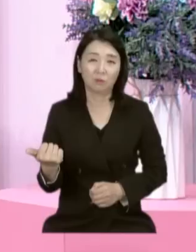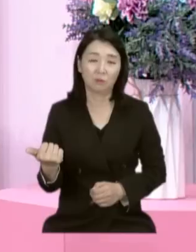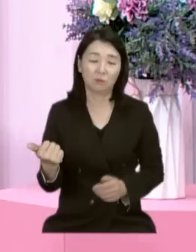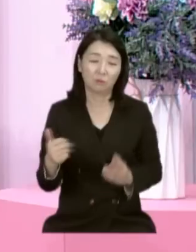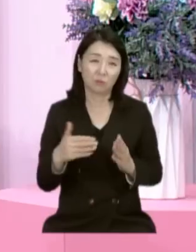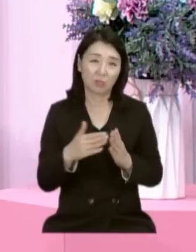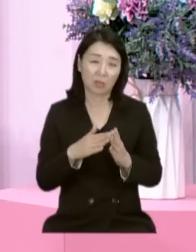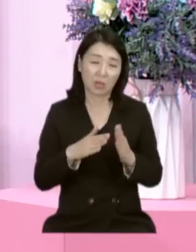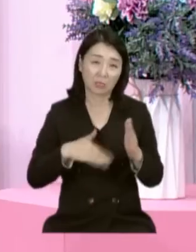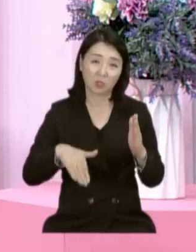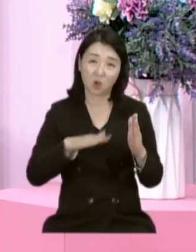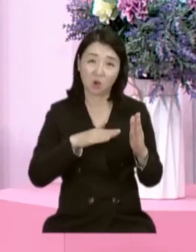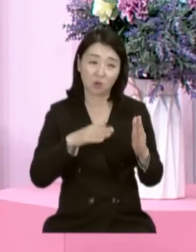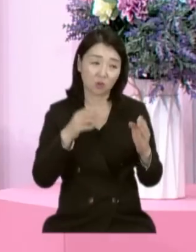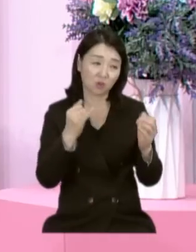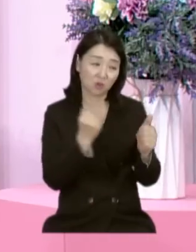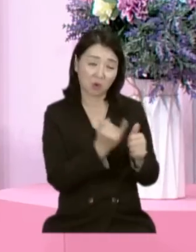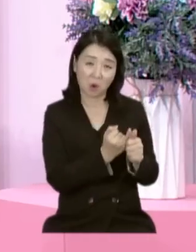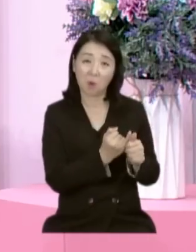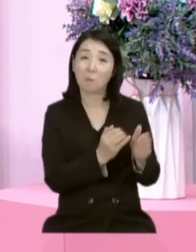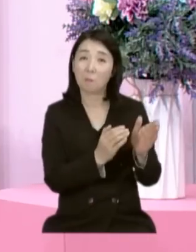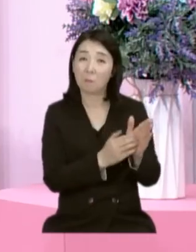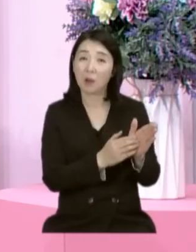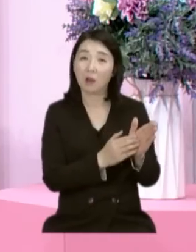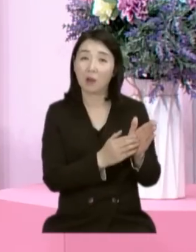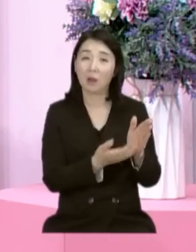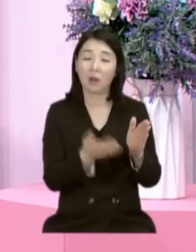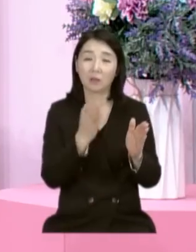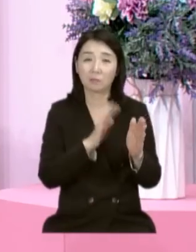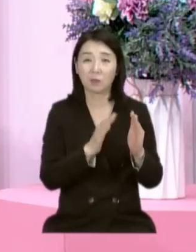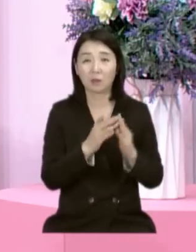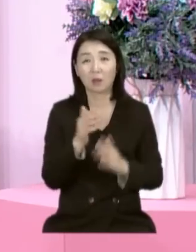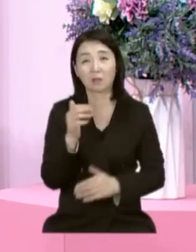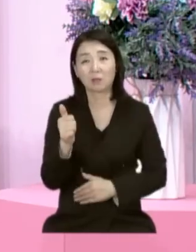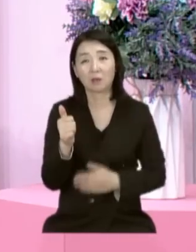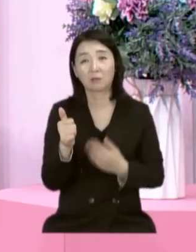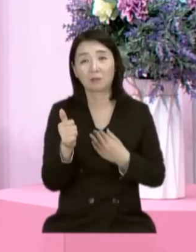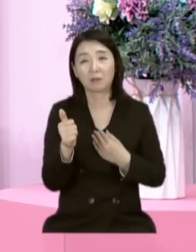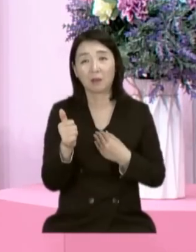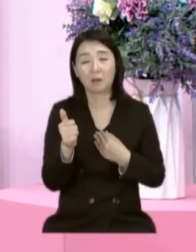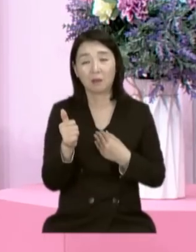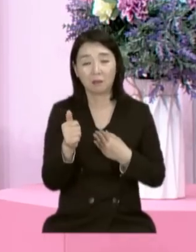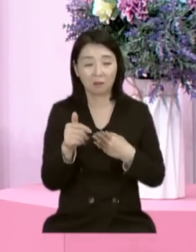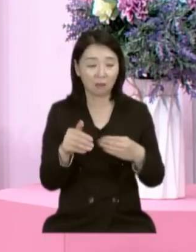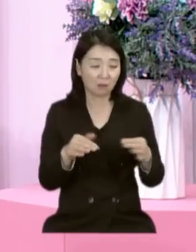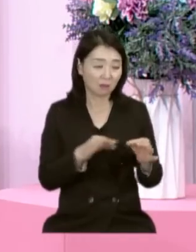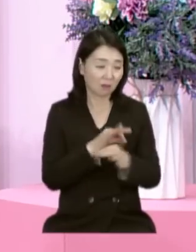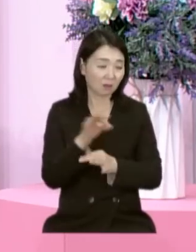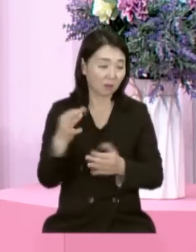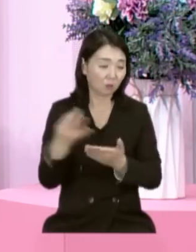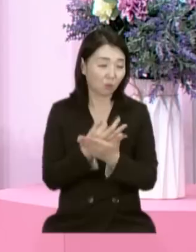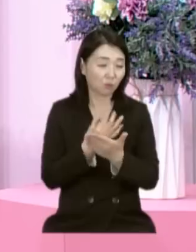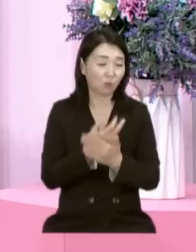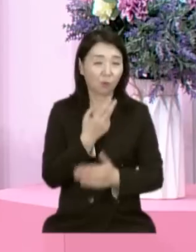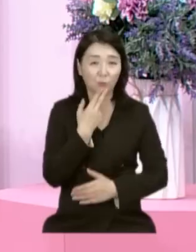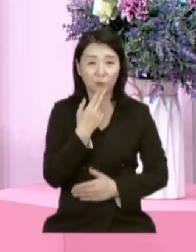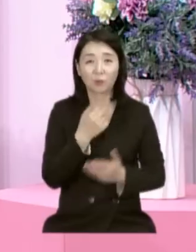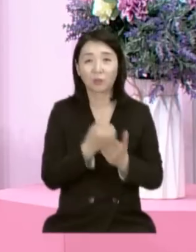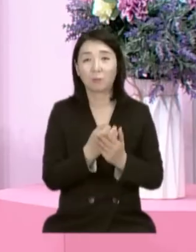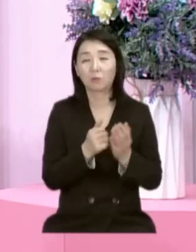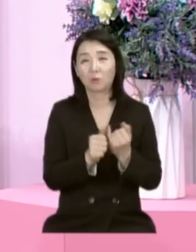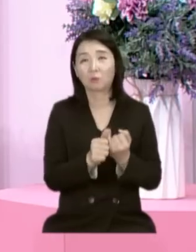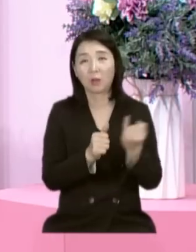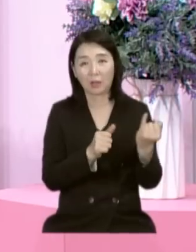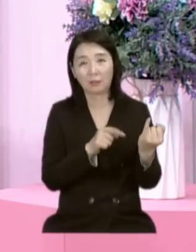뭐 결혼을 했지만은 가장이 경제적으로 또 뒷받침이 못 되니까 또